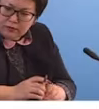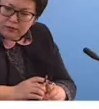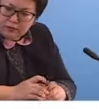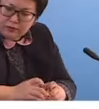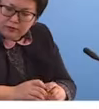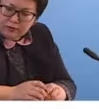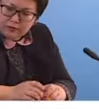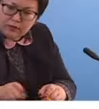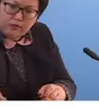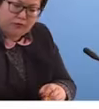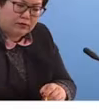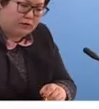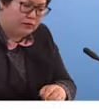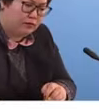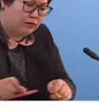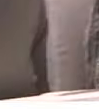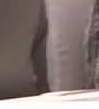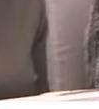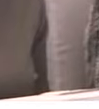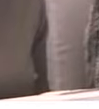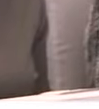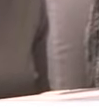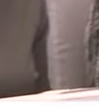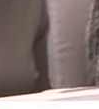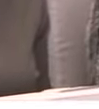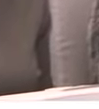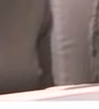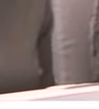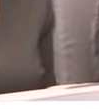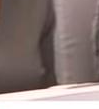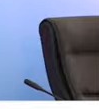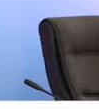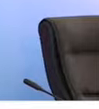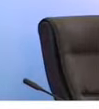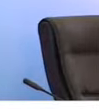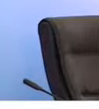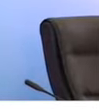привлекать переводчиков, что в конечном результате при переводе искажает некоторую информацию.